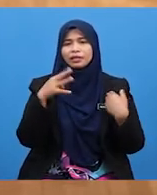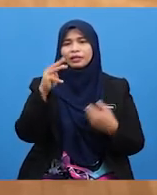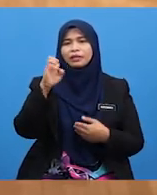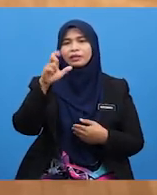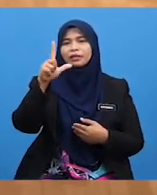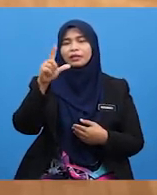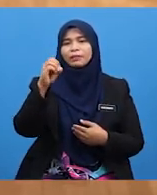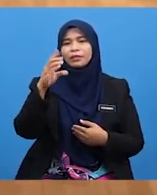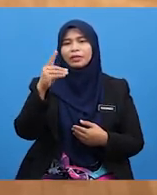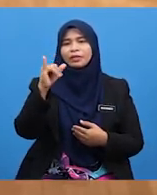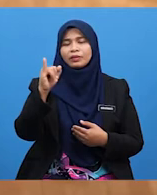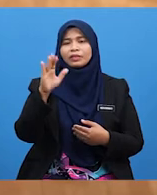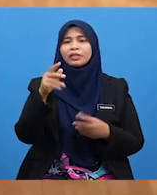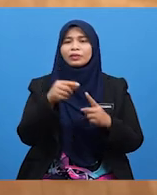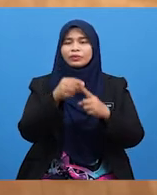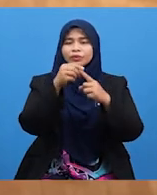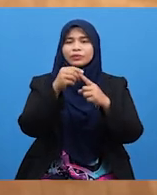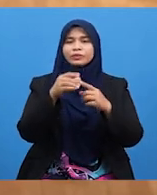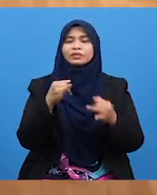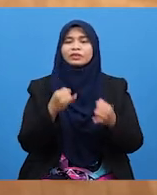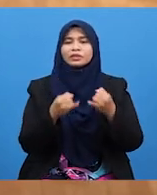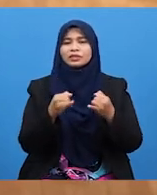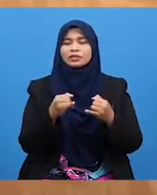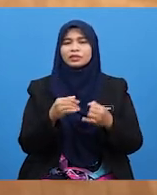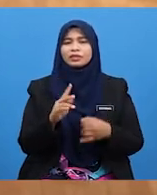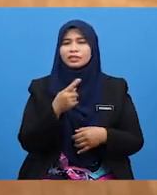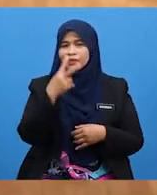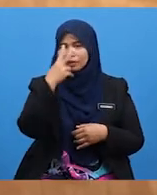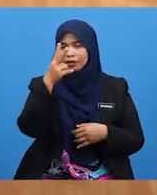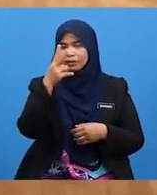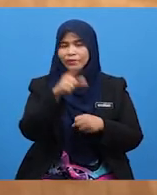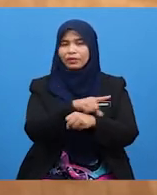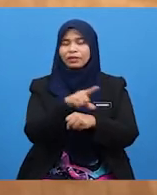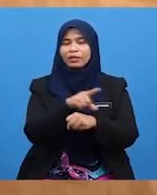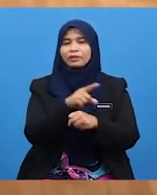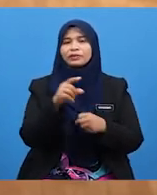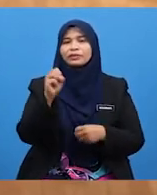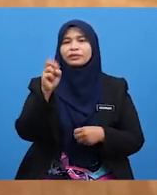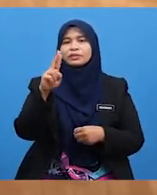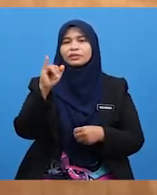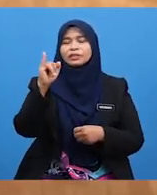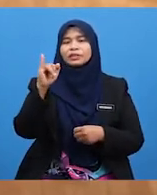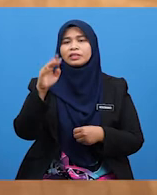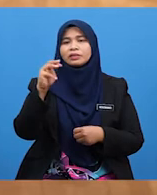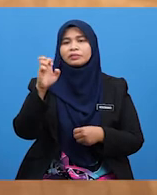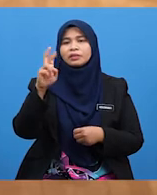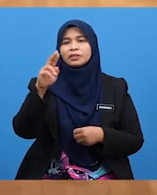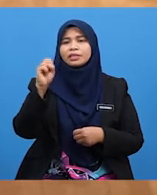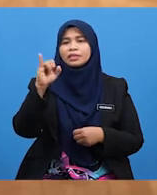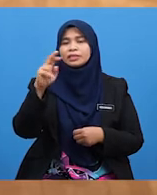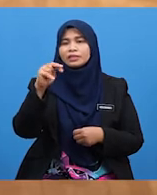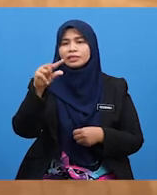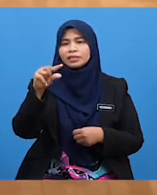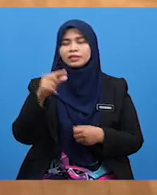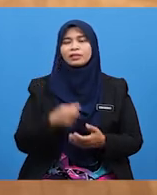yang khusus. Jika kita lihat daripada lagu Seri Mersing, ada pengantarnya. Da da da da